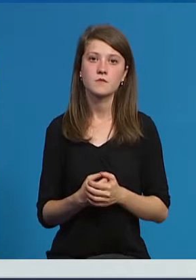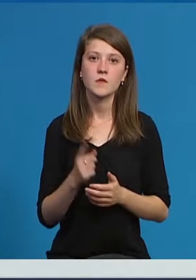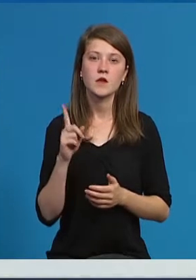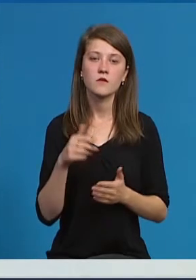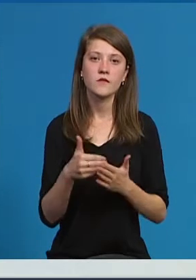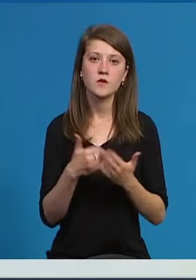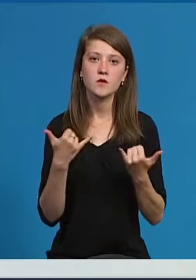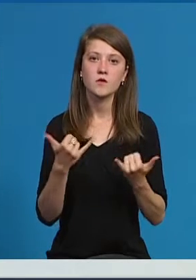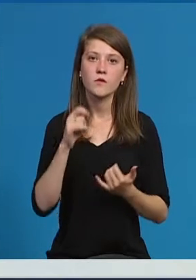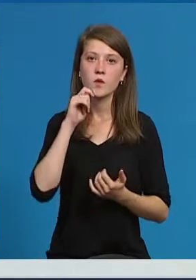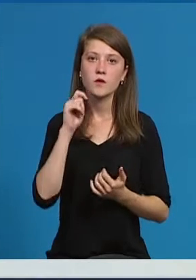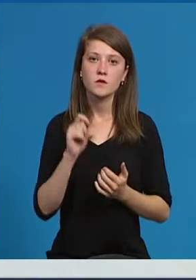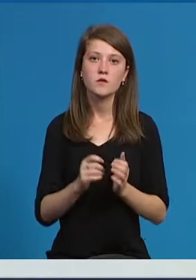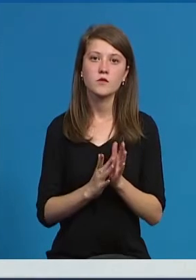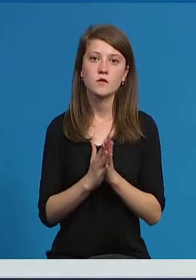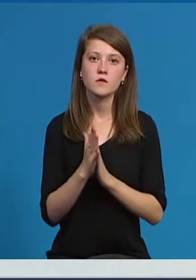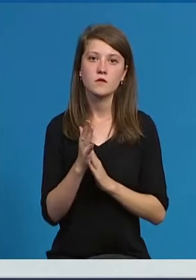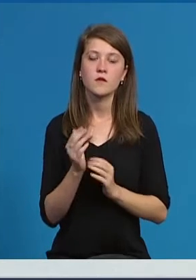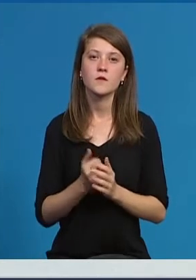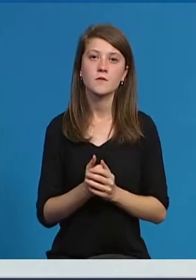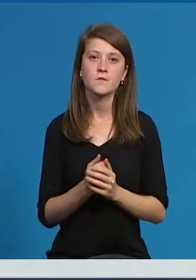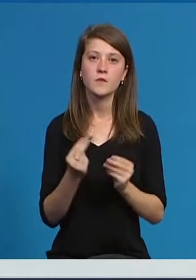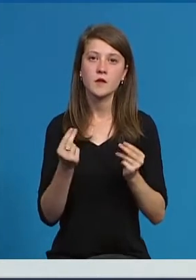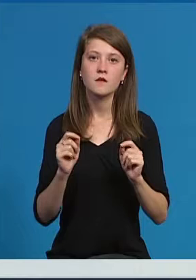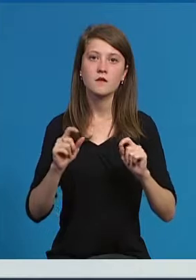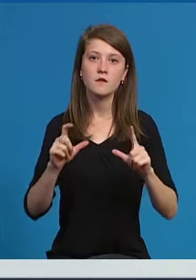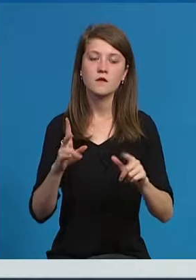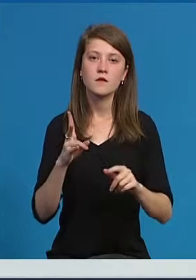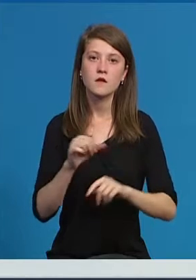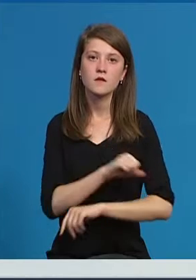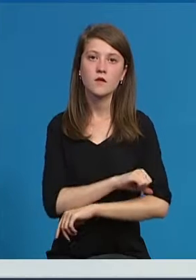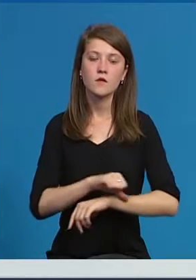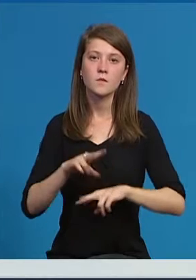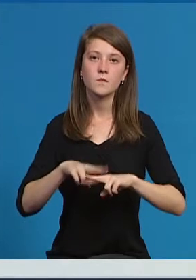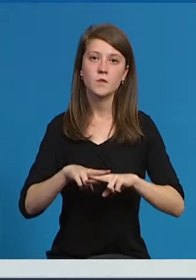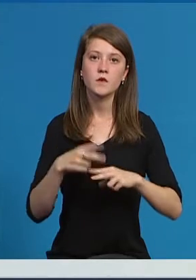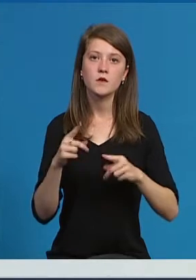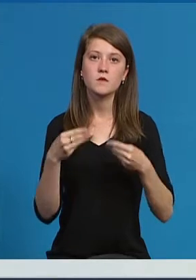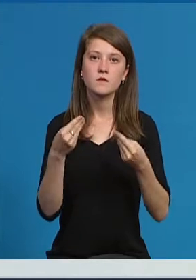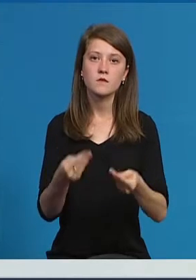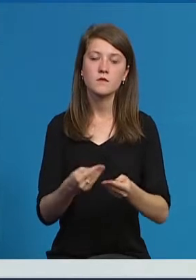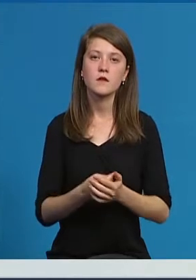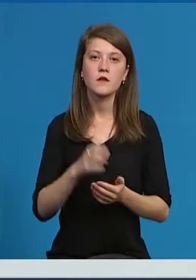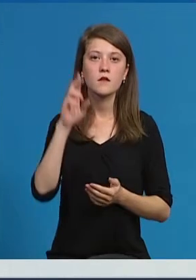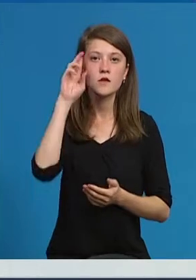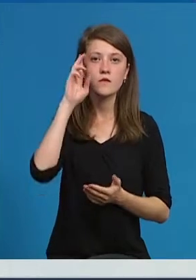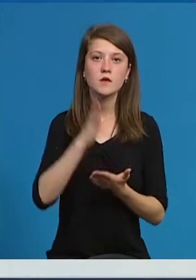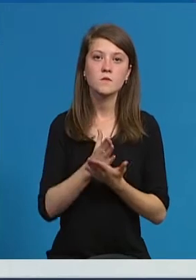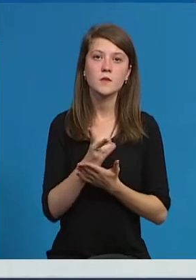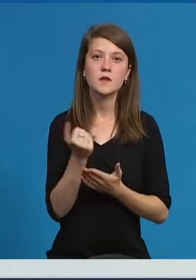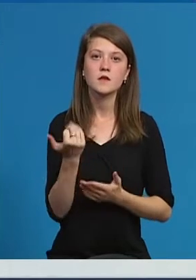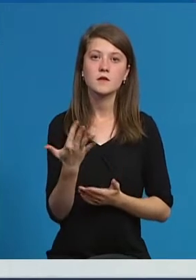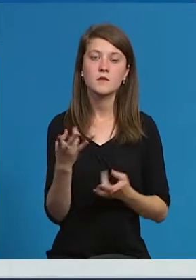Також відсьогодні в Україні зростає вартість оформлення закордонних паспортів та інших послуг, які надає Державна міграційна служба.